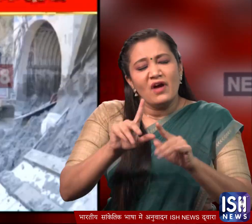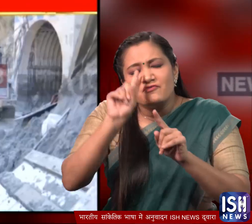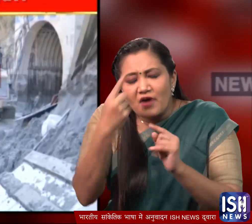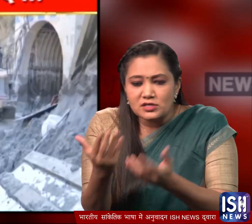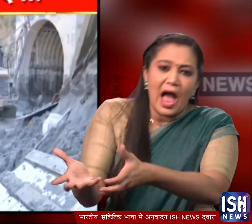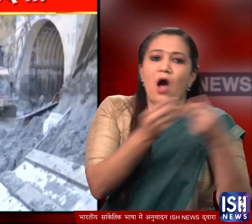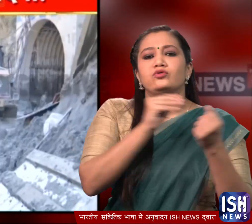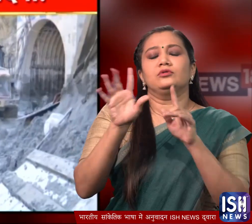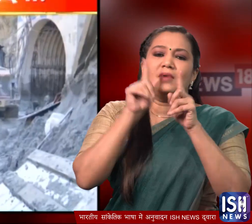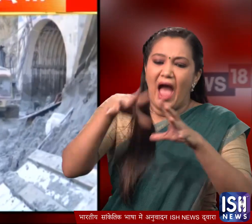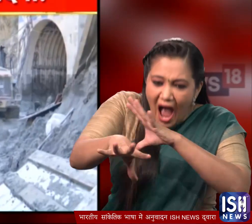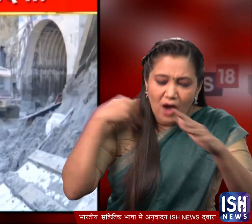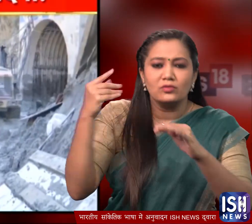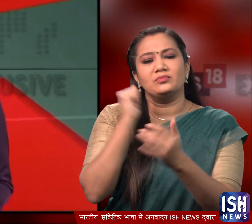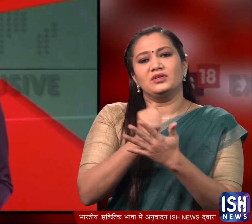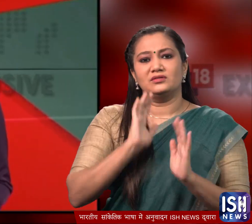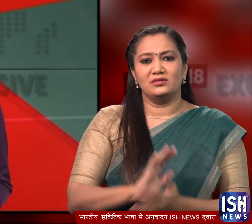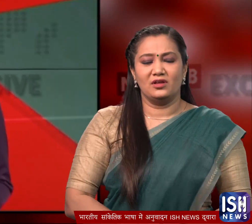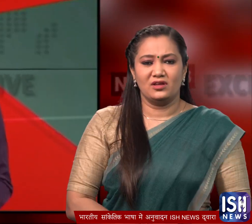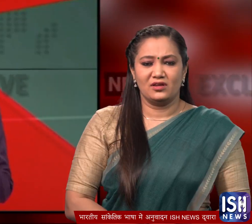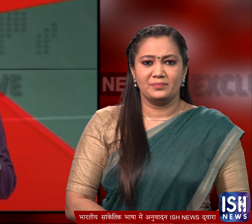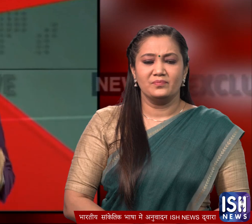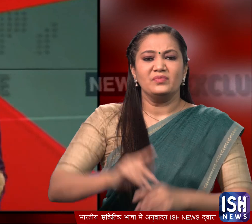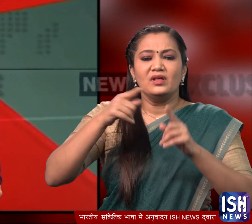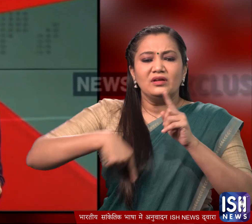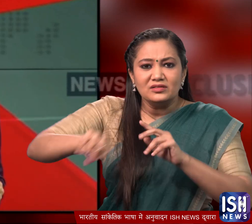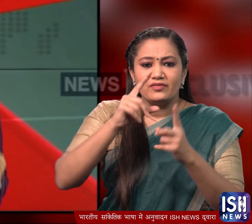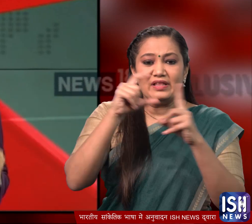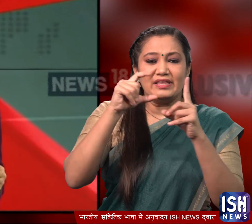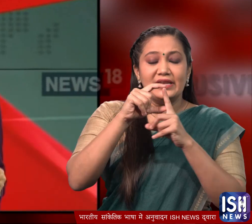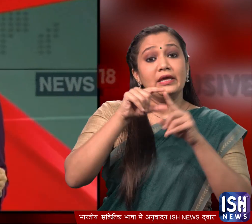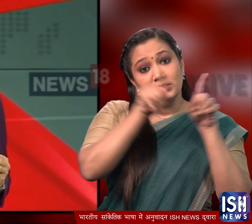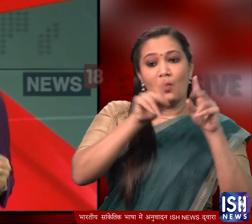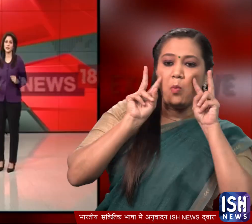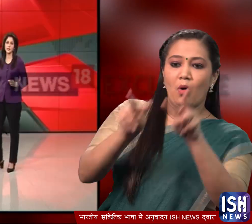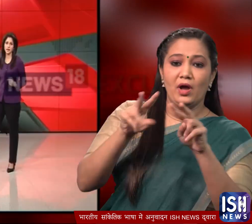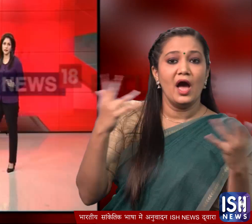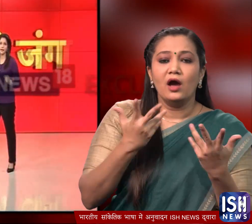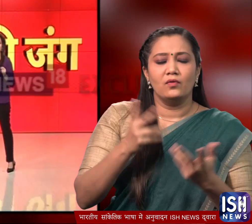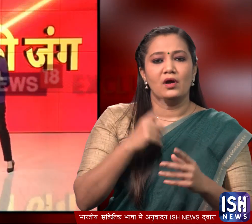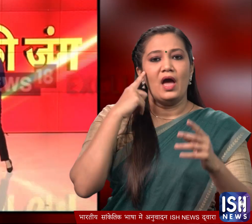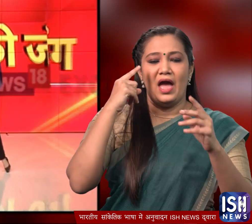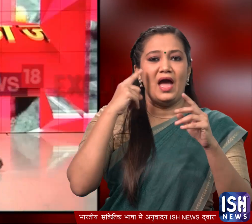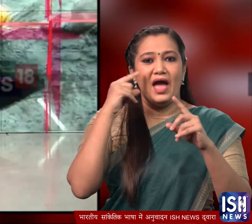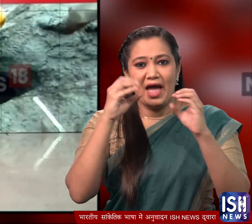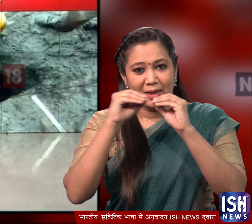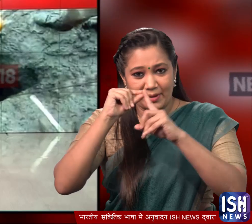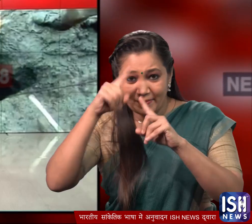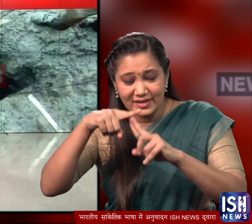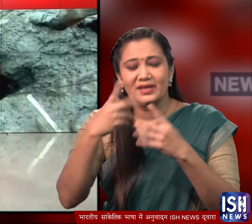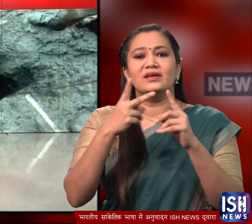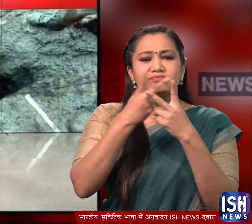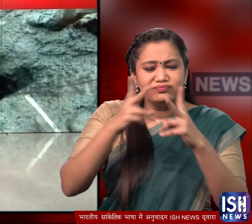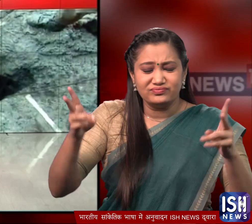को सबसे पहले बाहर निकाला जा सके और इस पूरे अभियान पर दिल्ली से भी नजर रखी जा रही है। आईटीबीपी,